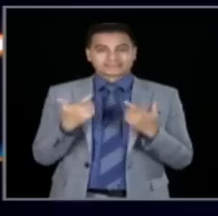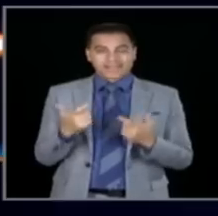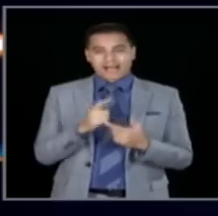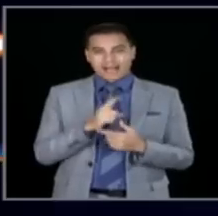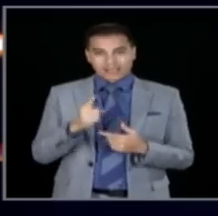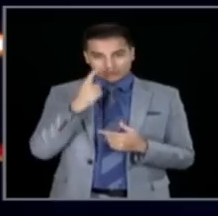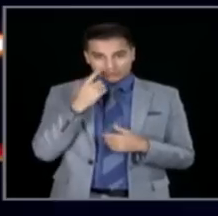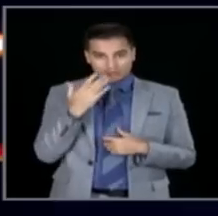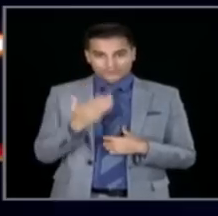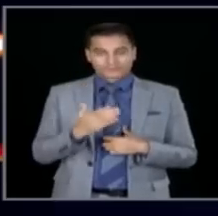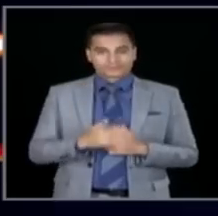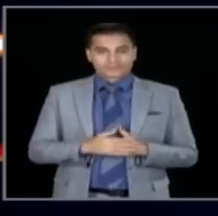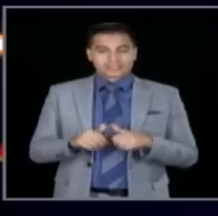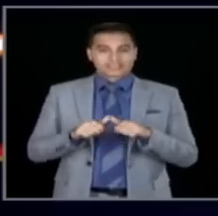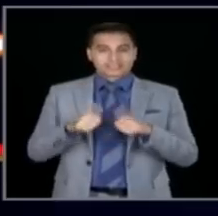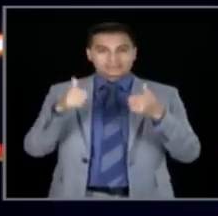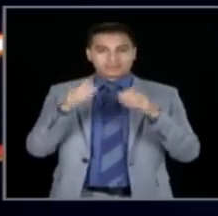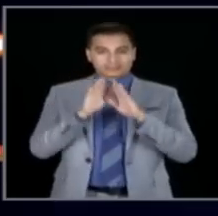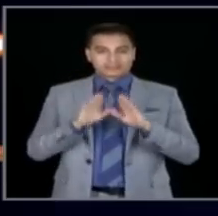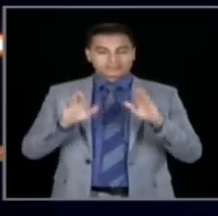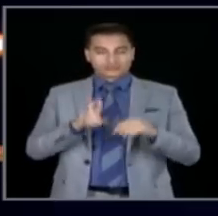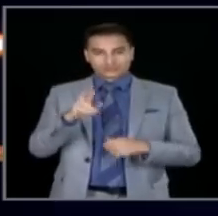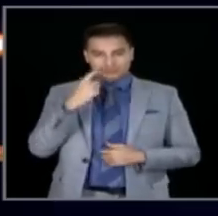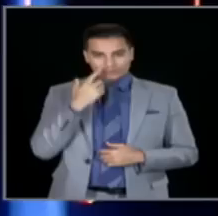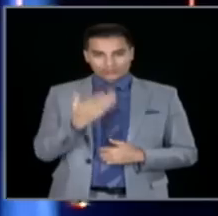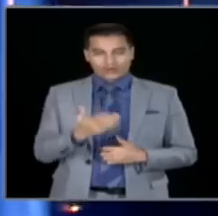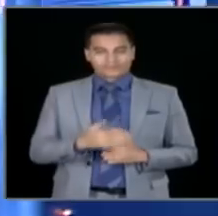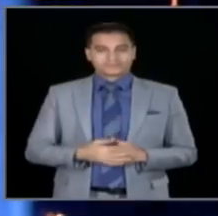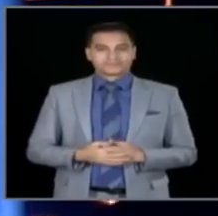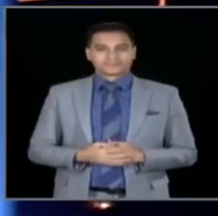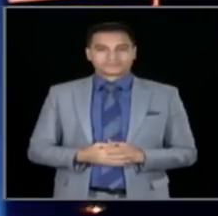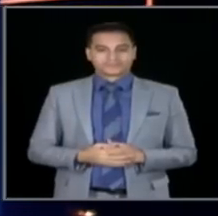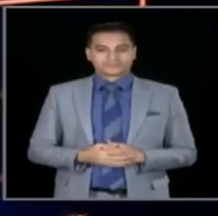حد. سينما ومسرح، والسؤال هو: